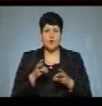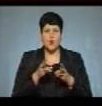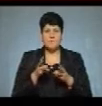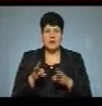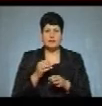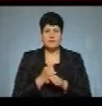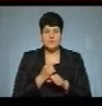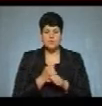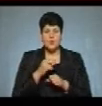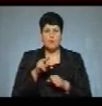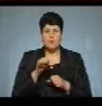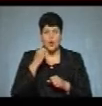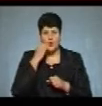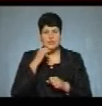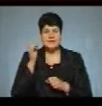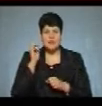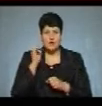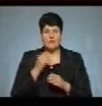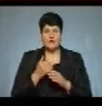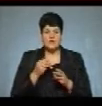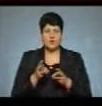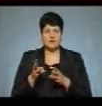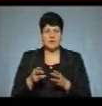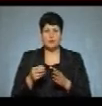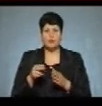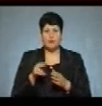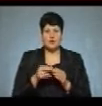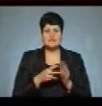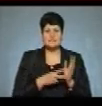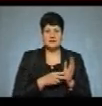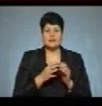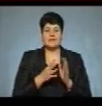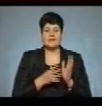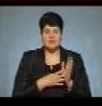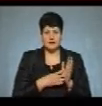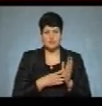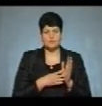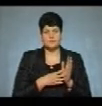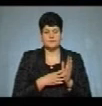працює по-старому, від котельні, по 17-му і 19-му.